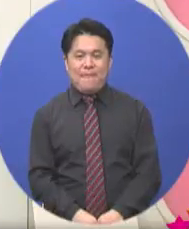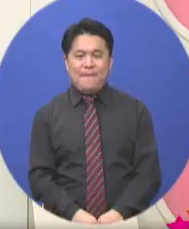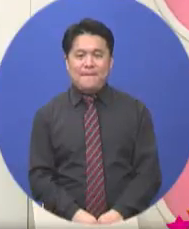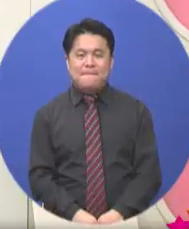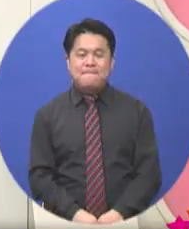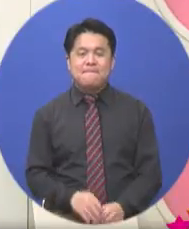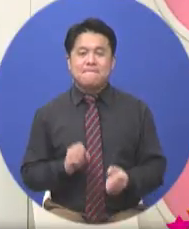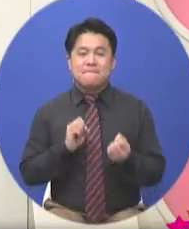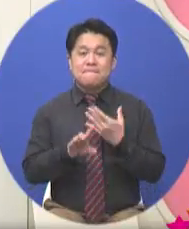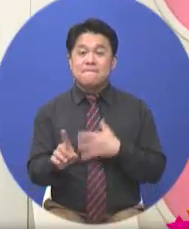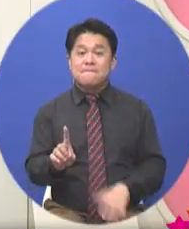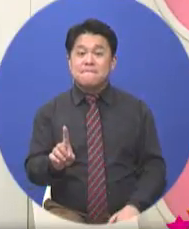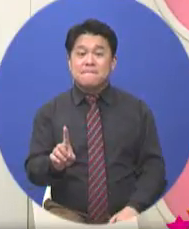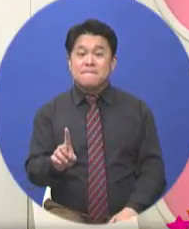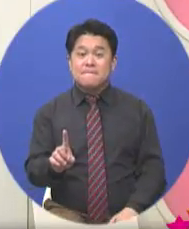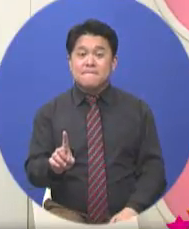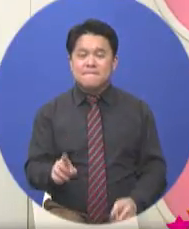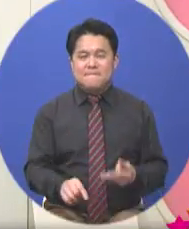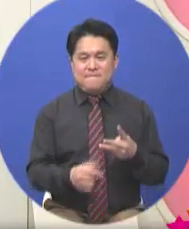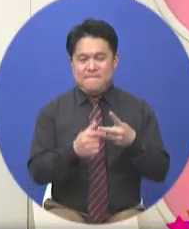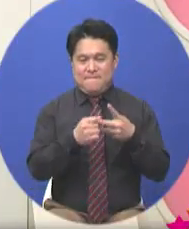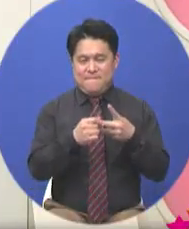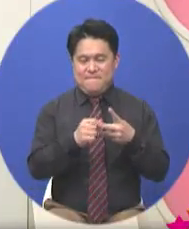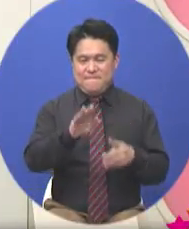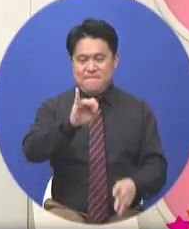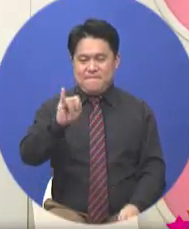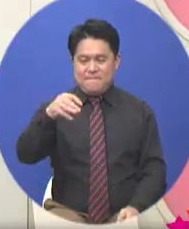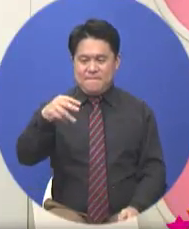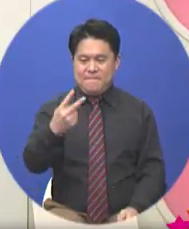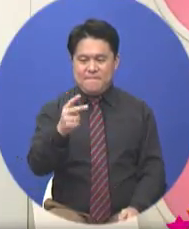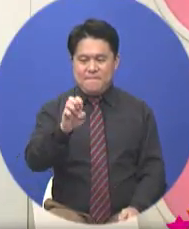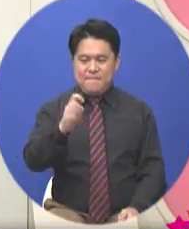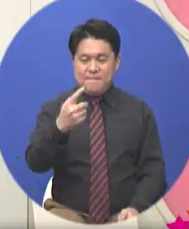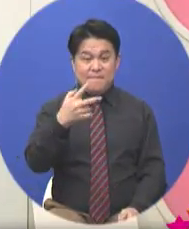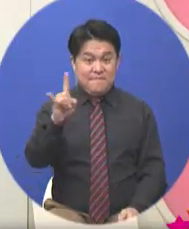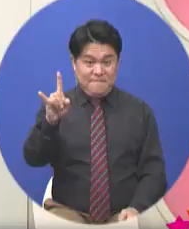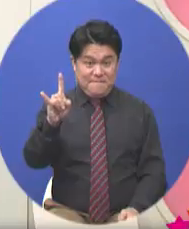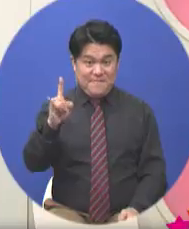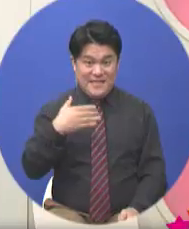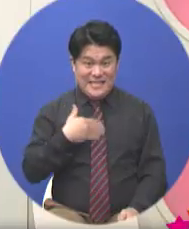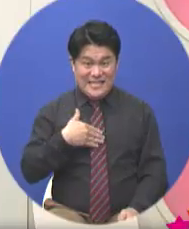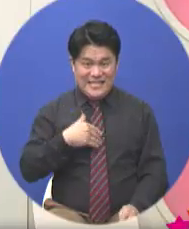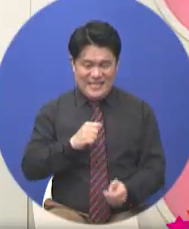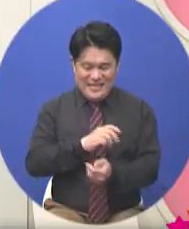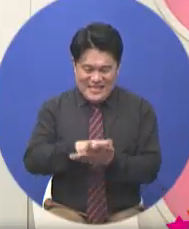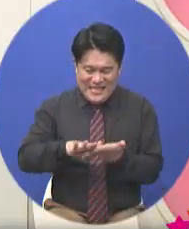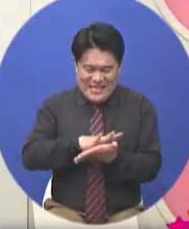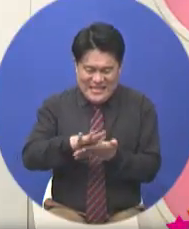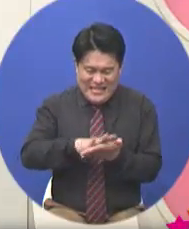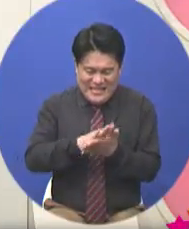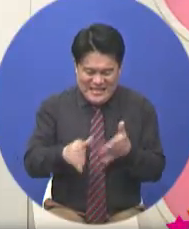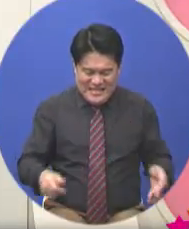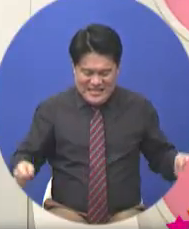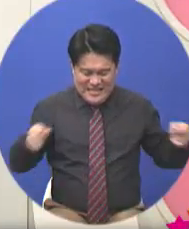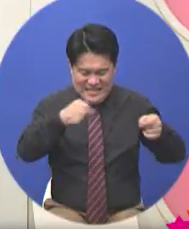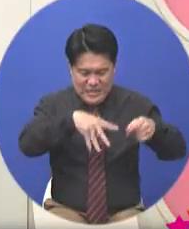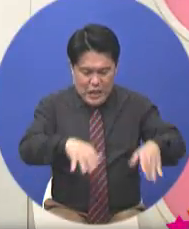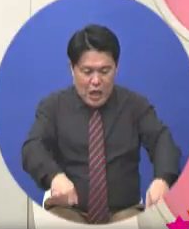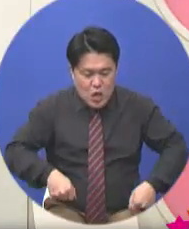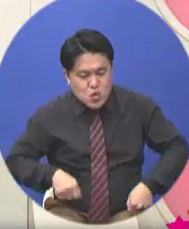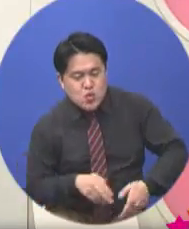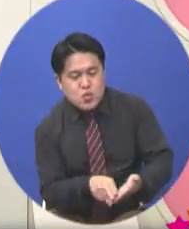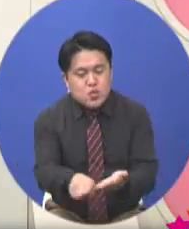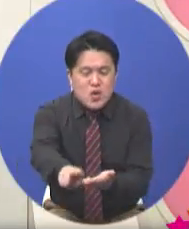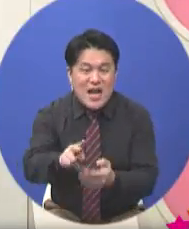문제였죠. 짠. 정답은 2번 비료 포대였죠. 네. 뭐 가만히 이런 거 막 놓고. 맞아요.